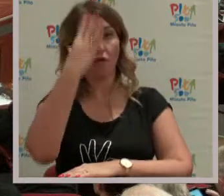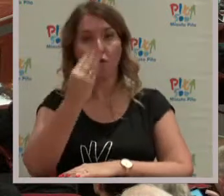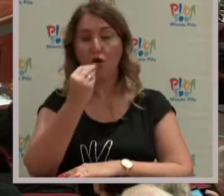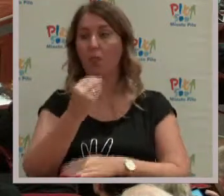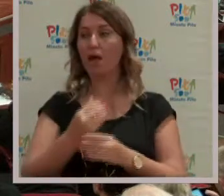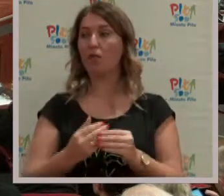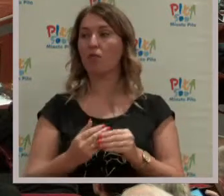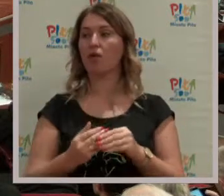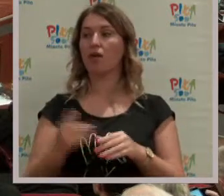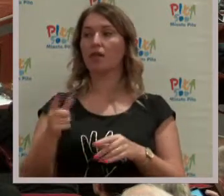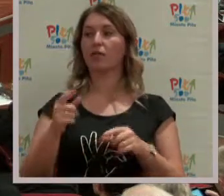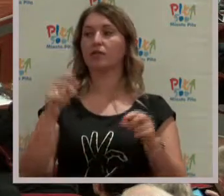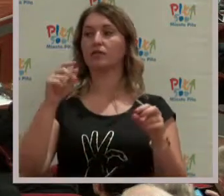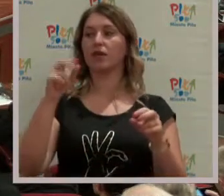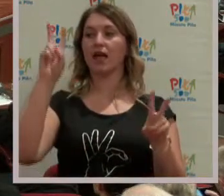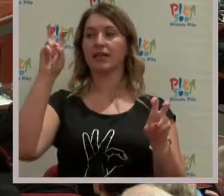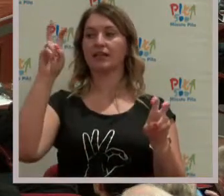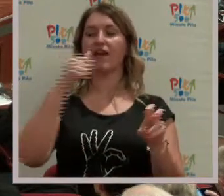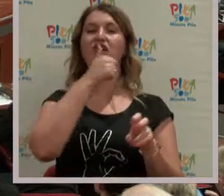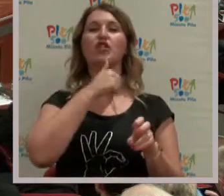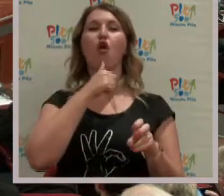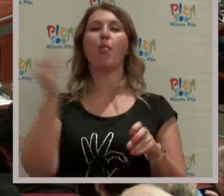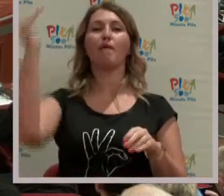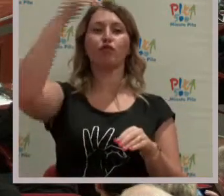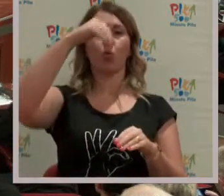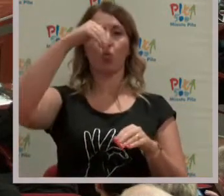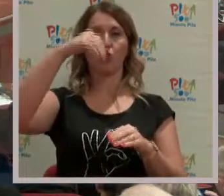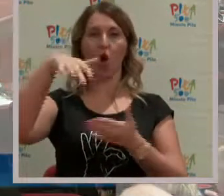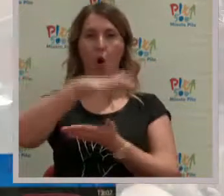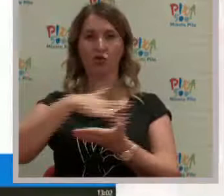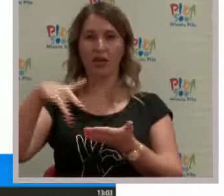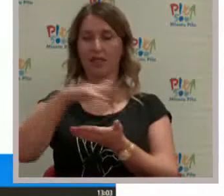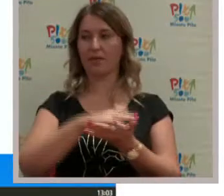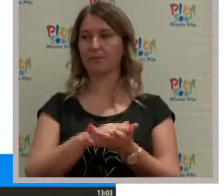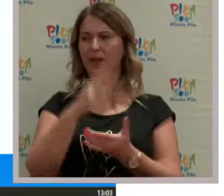Zielonego Wzgórza. Jak Państwo widzicie po środku